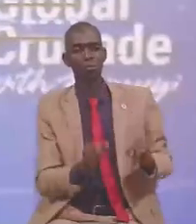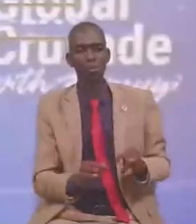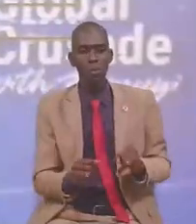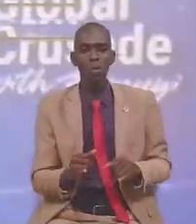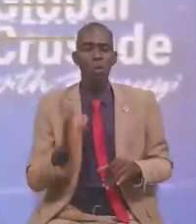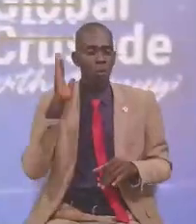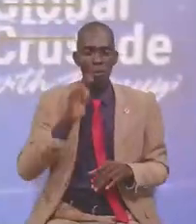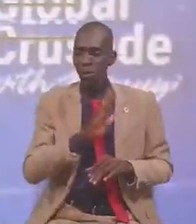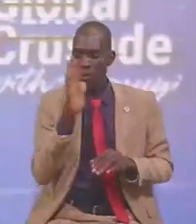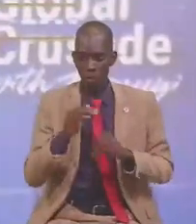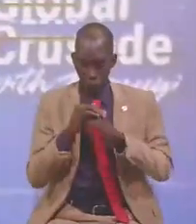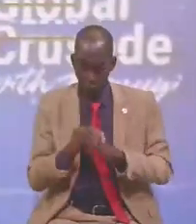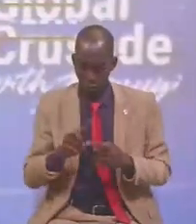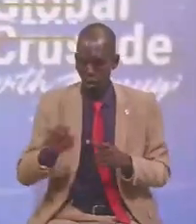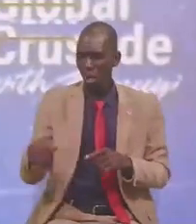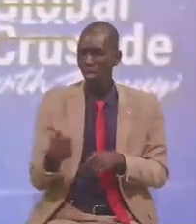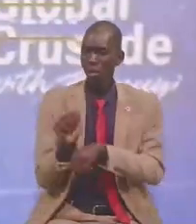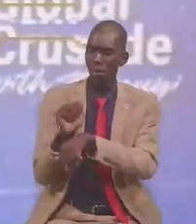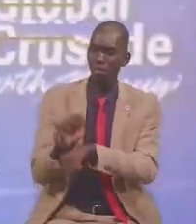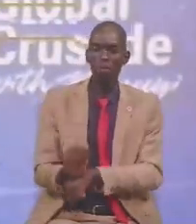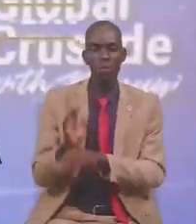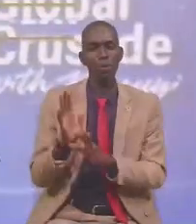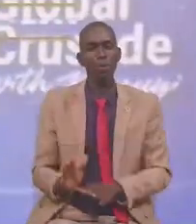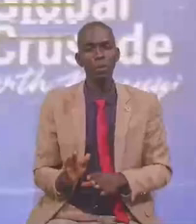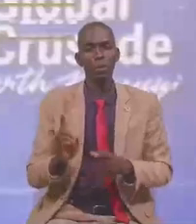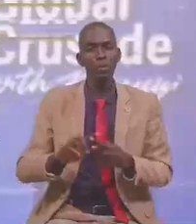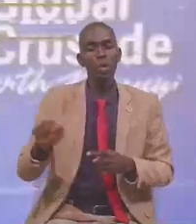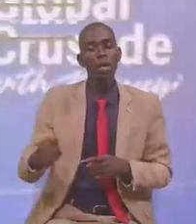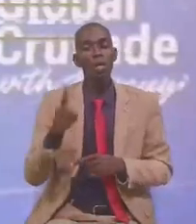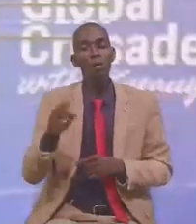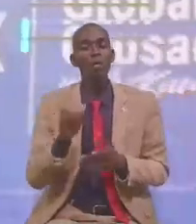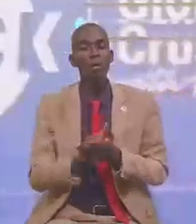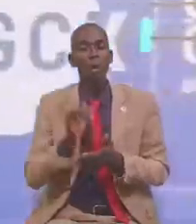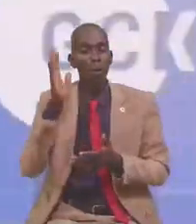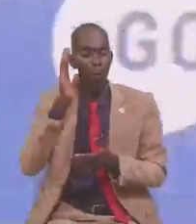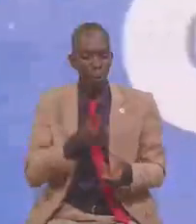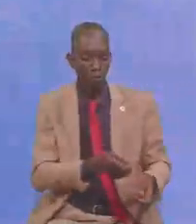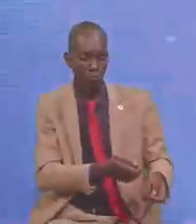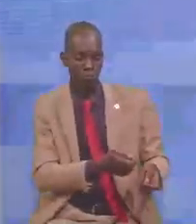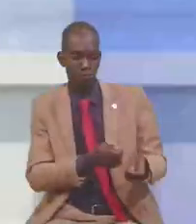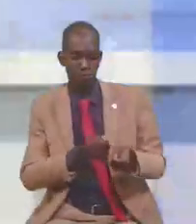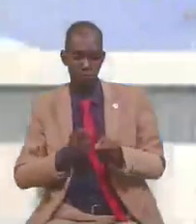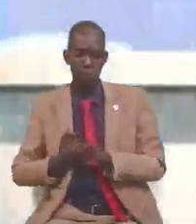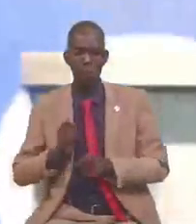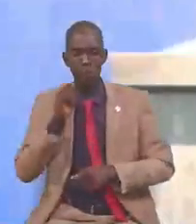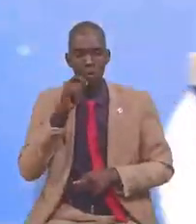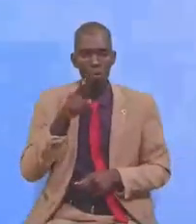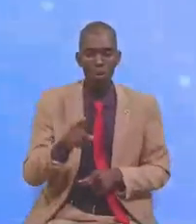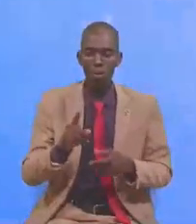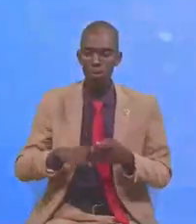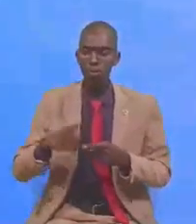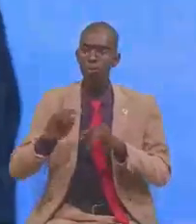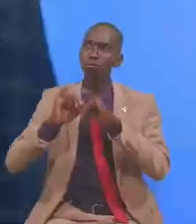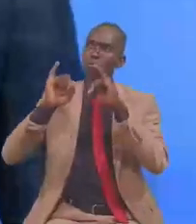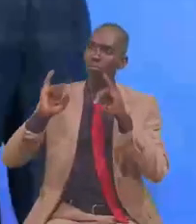devant aucun seigneur, aucun oppresseur. Ses genoux ne vont plus se prosterner devant quelqu'un qui va